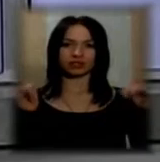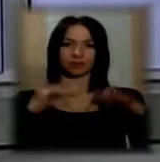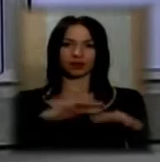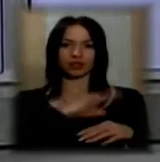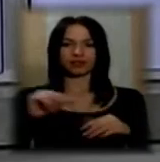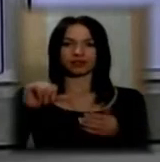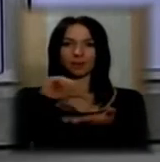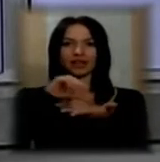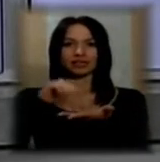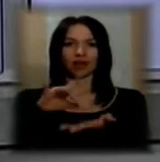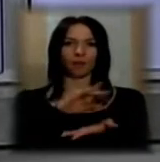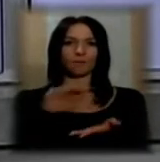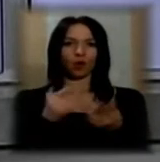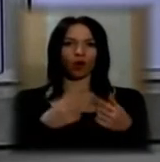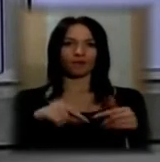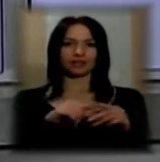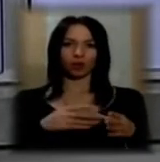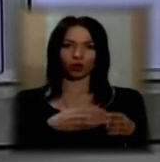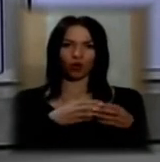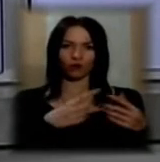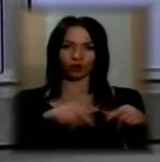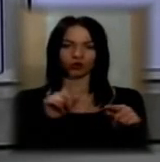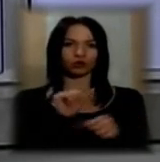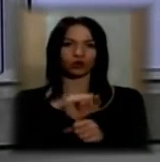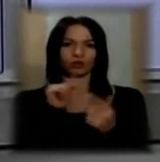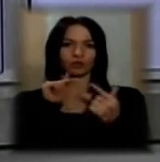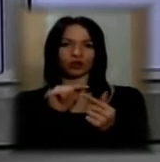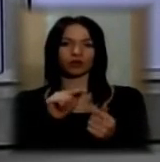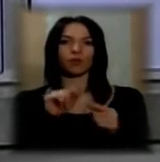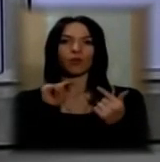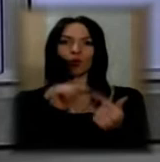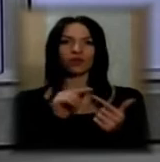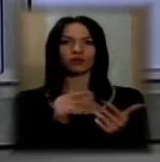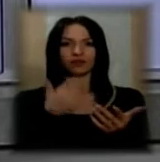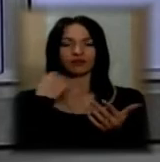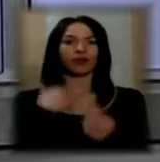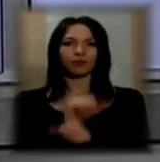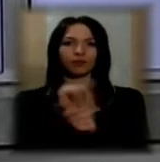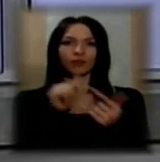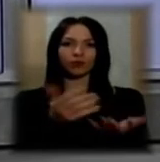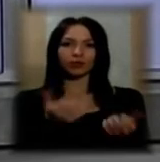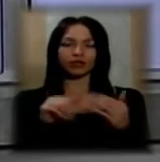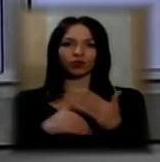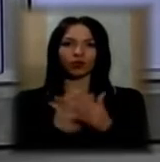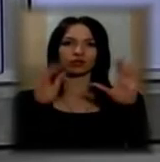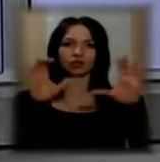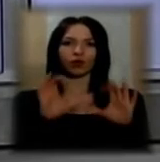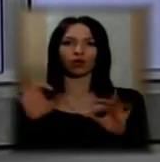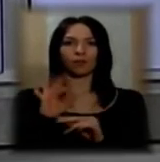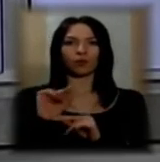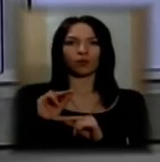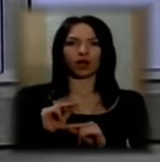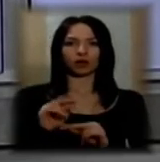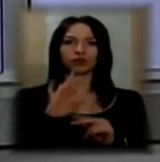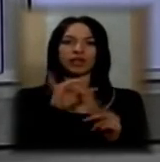висловити протест проти прийняття нового закону про працю. Подібні заходи відбулися в інших містах України. Як все пройшло у Херсоні, бачила